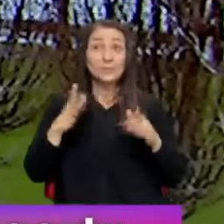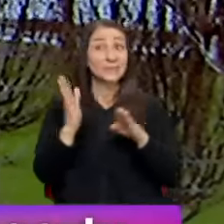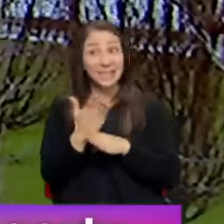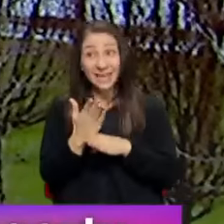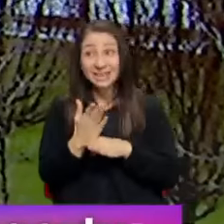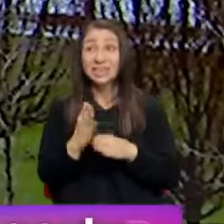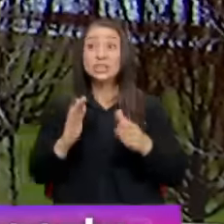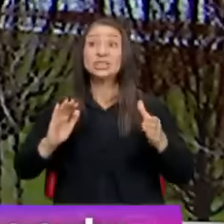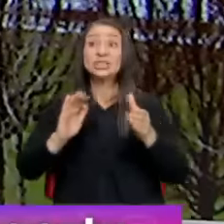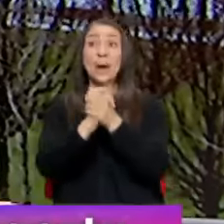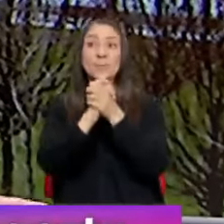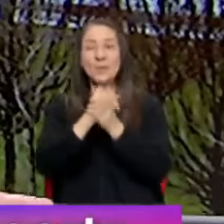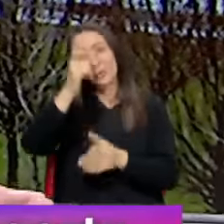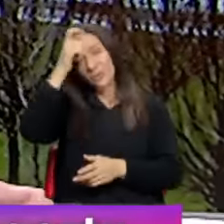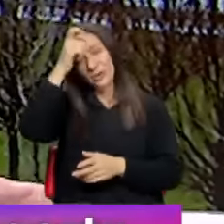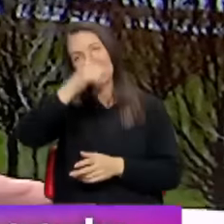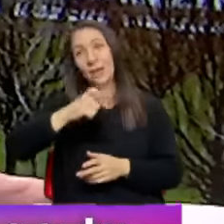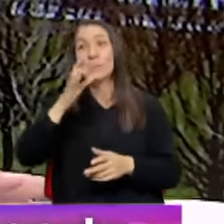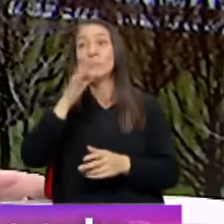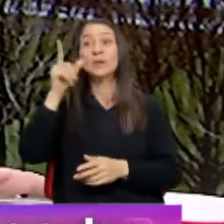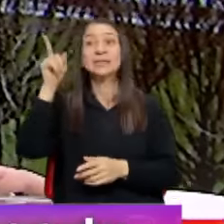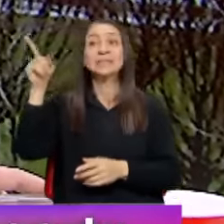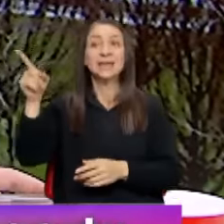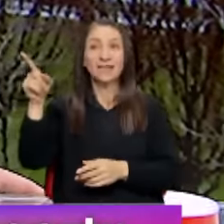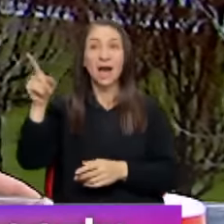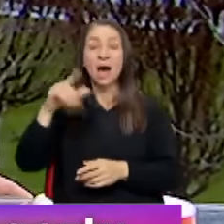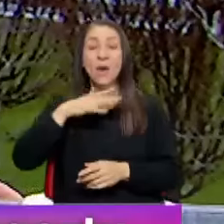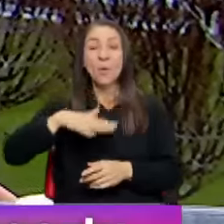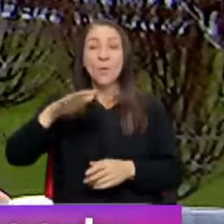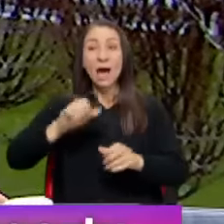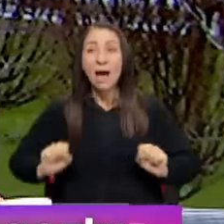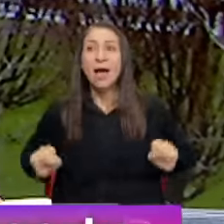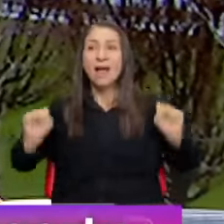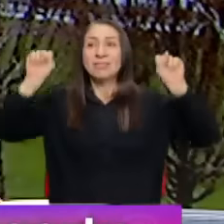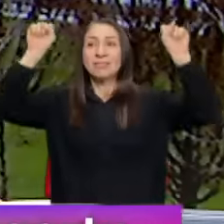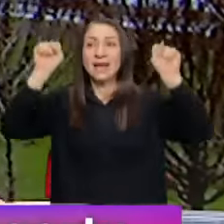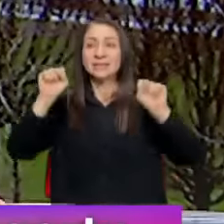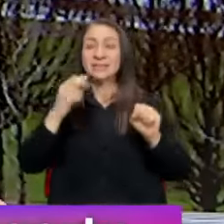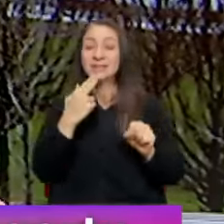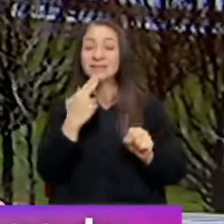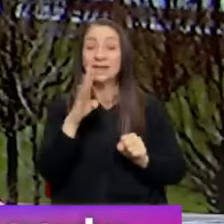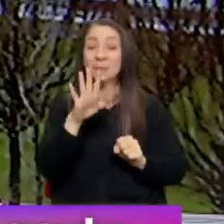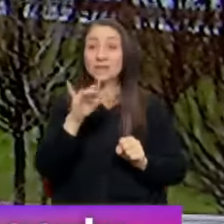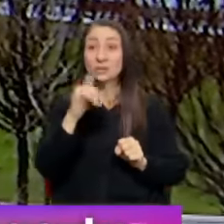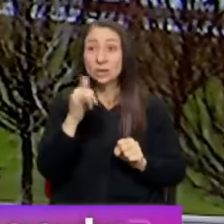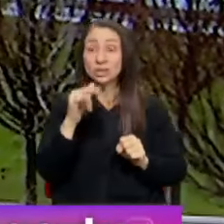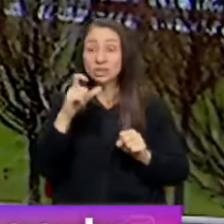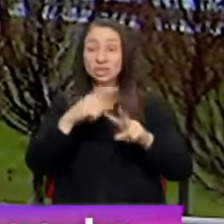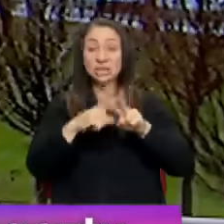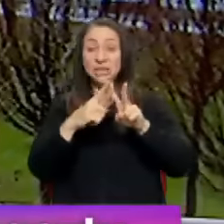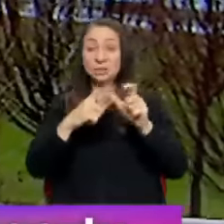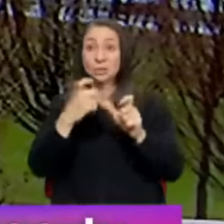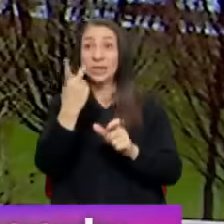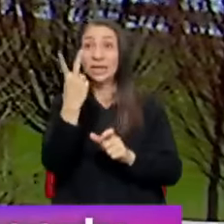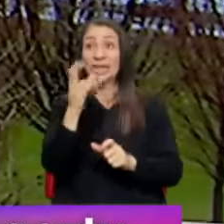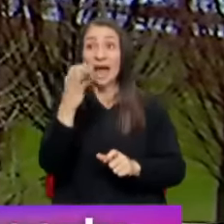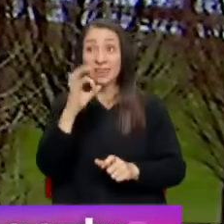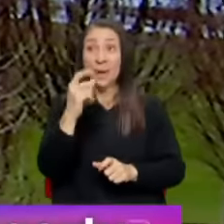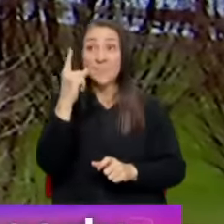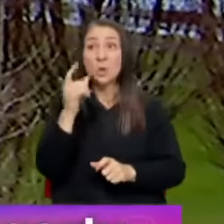Çünkü şampiyon Türkiye, Bulgaristan'da düzenlenen Avrupa Halter Şampiyonası'nda kadınlar 45 kiloda Cansu Bektaş 2 altın